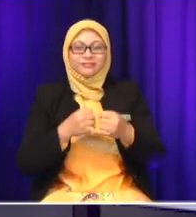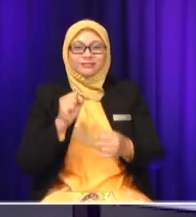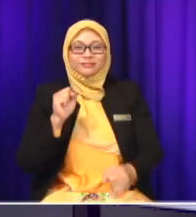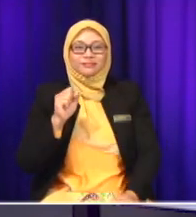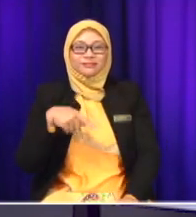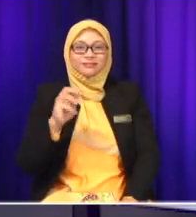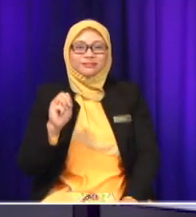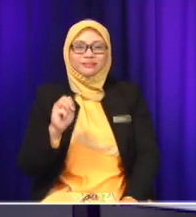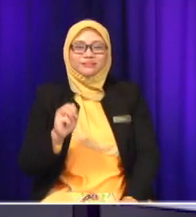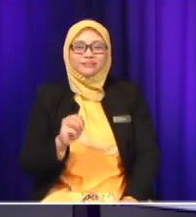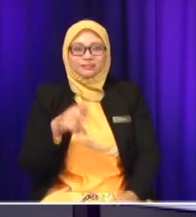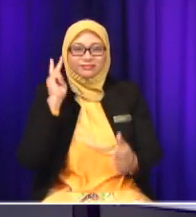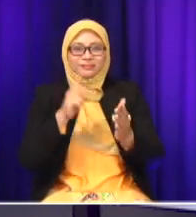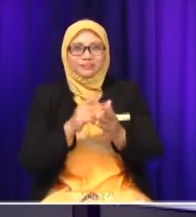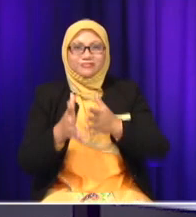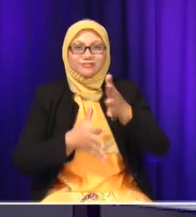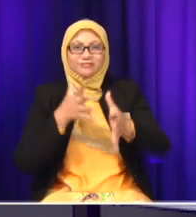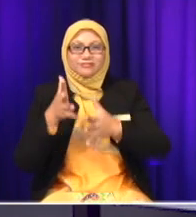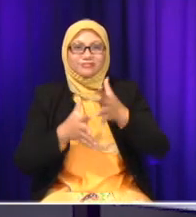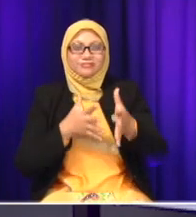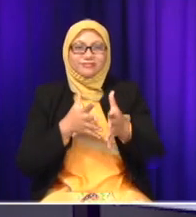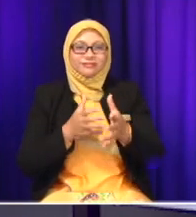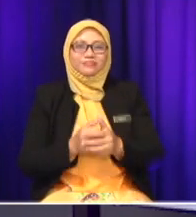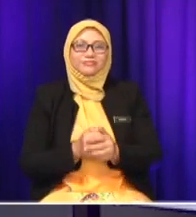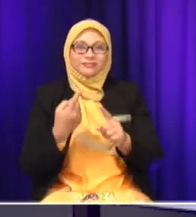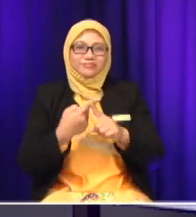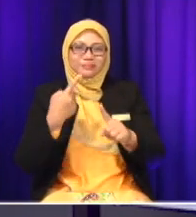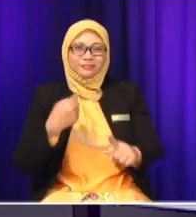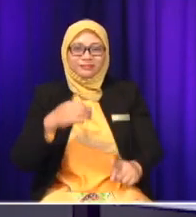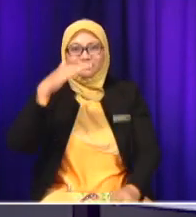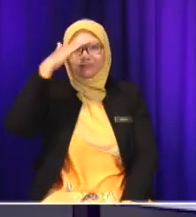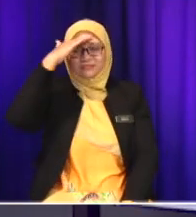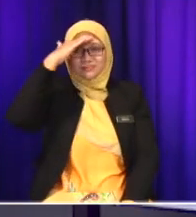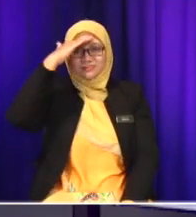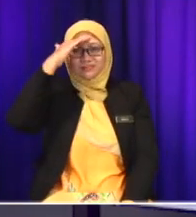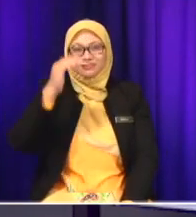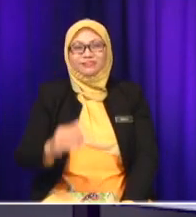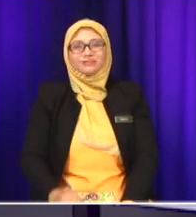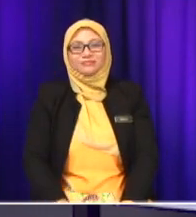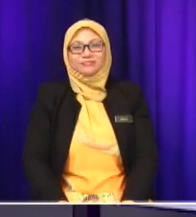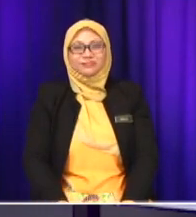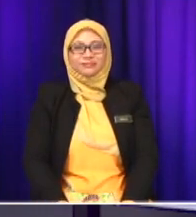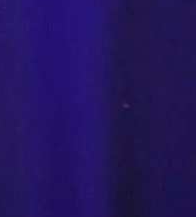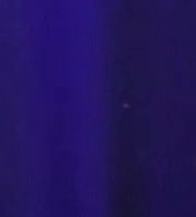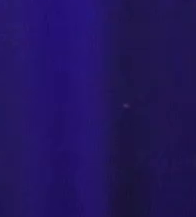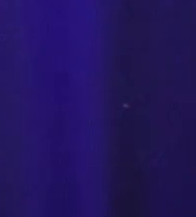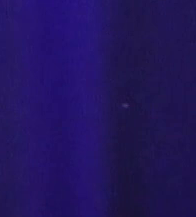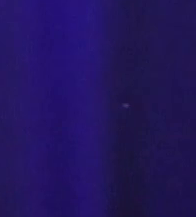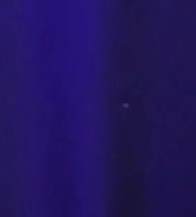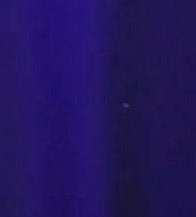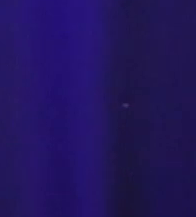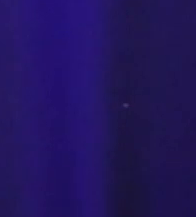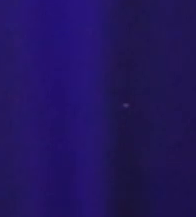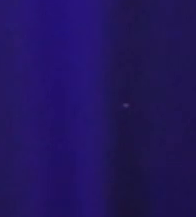jurubahasa kita yang datang daripada SM pendidikan khas vokasional indahpura kulai Johor iaitu Cikgu